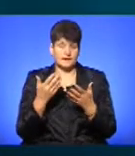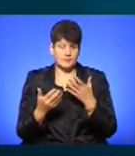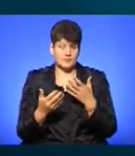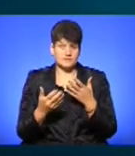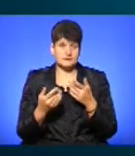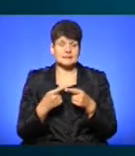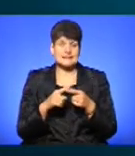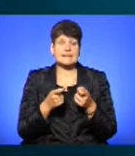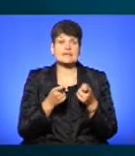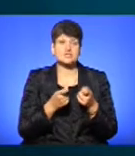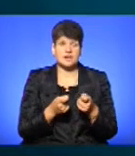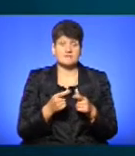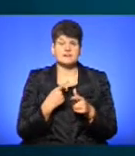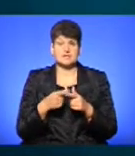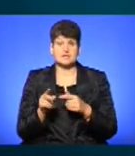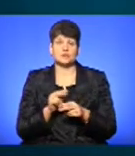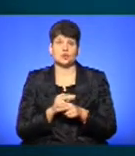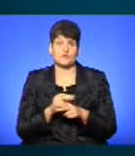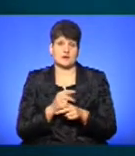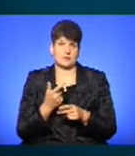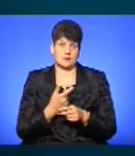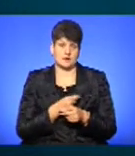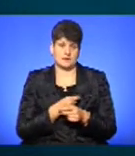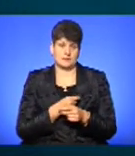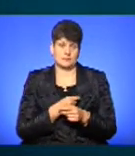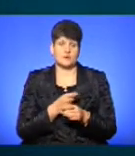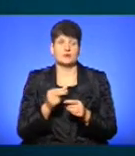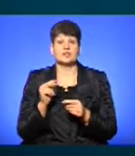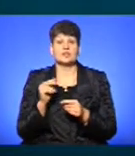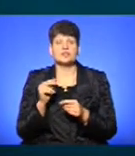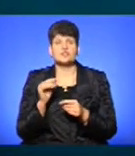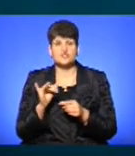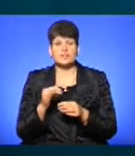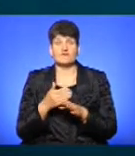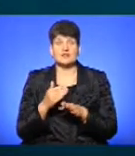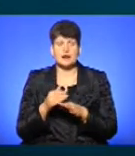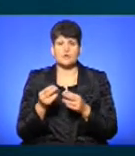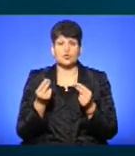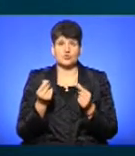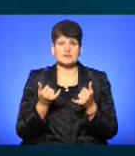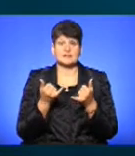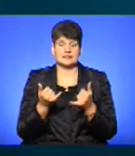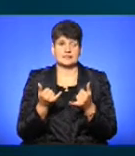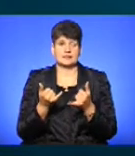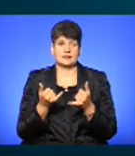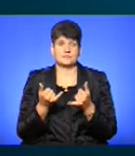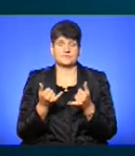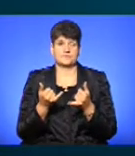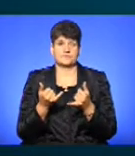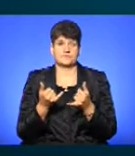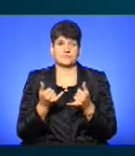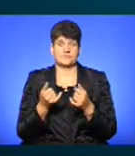це дешевше, ніж саме лікування грипу. От чи виділяються кошти на вакцинацію проти грипу для найбільш вразливих верств